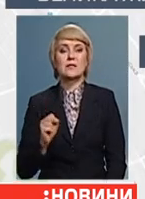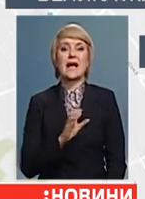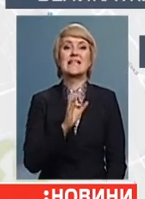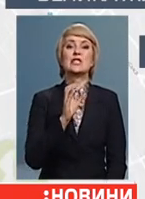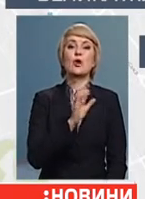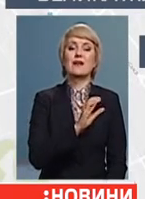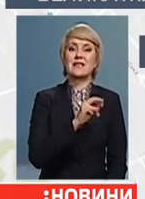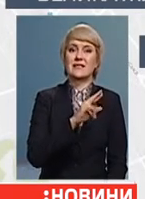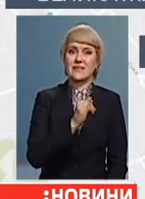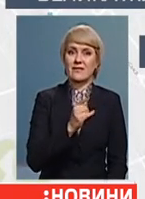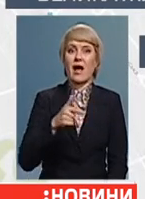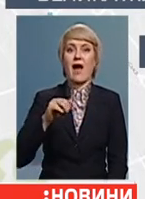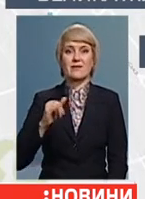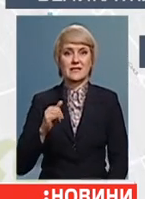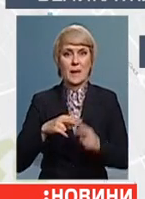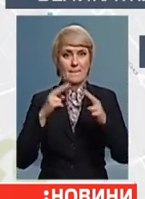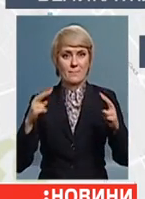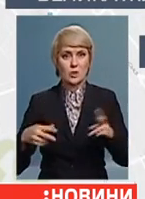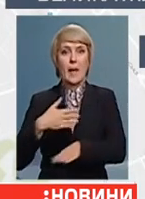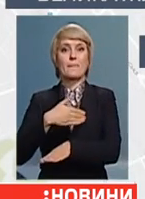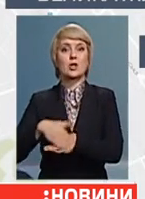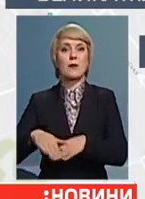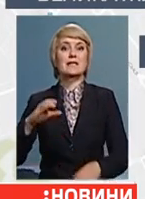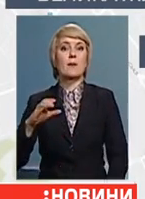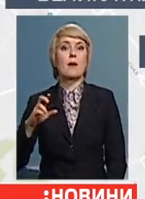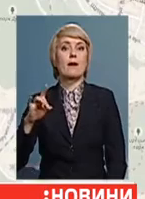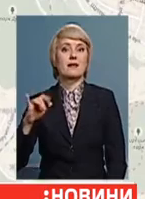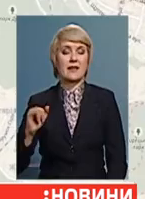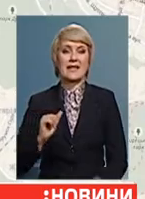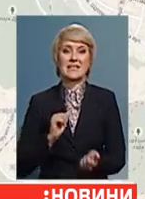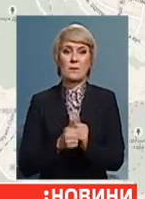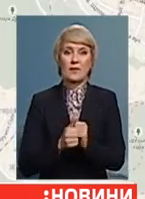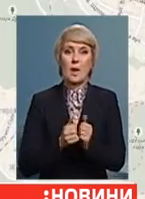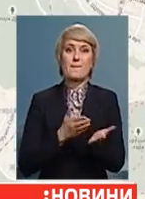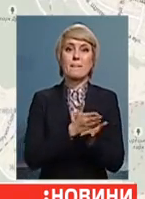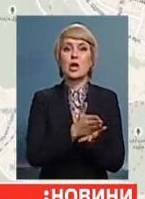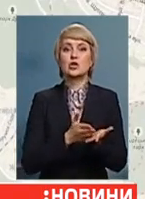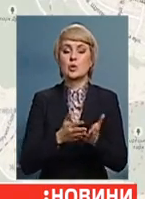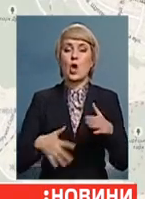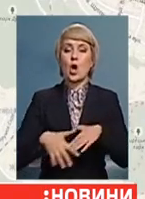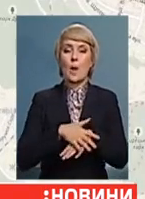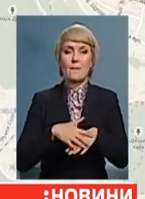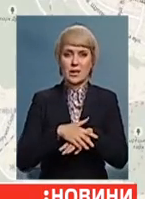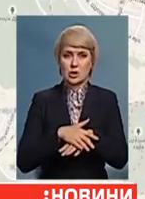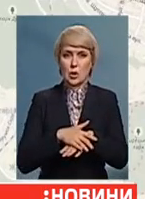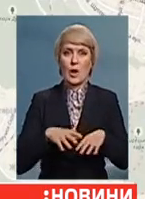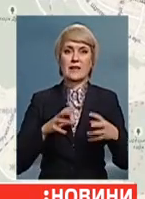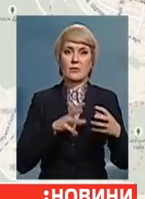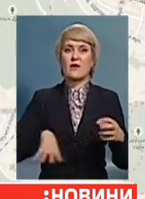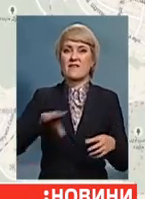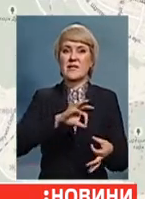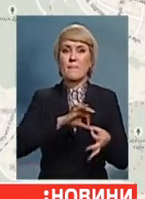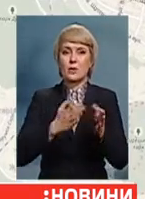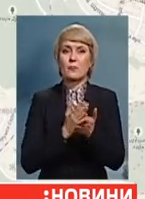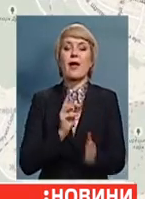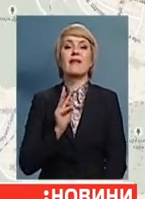Стрільців, Гаванським мостом, проспектом Степана Бандери. Змінено й деякі маршрути громадського транспорту. Всі подробиці є на сайті КМДА. А